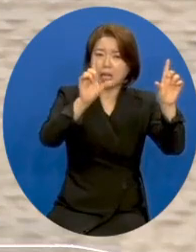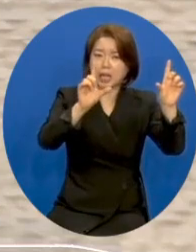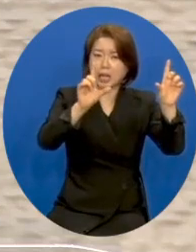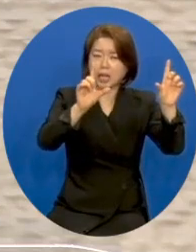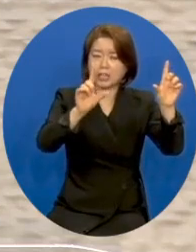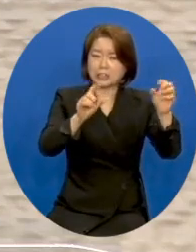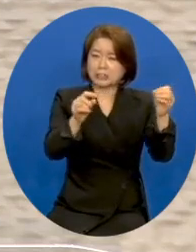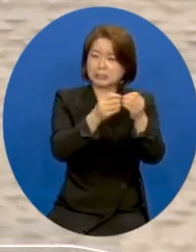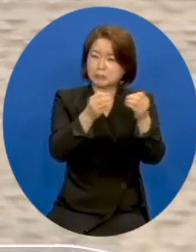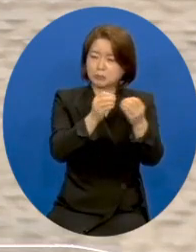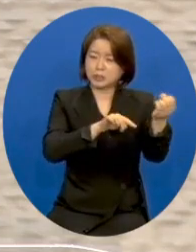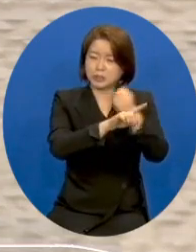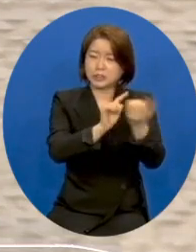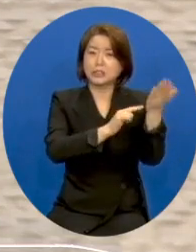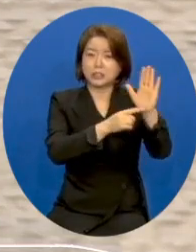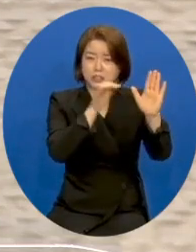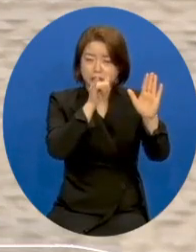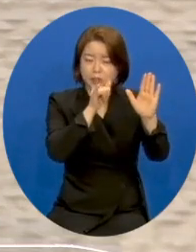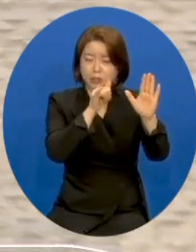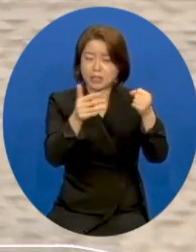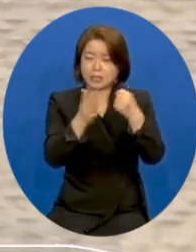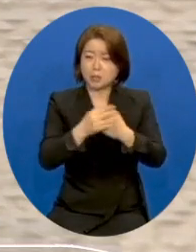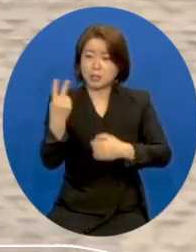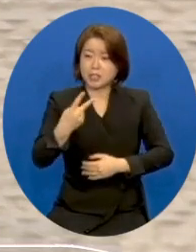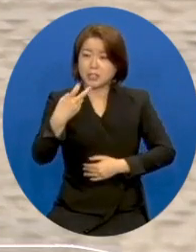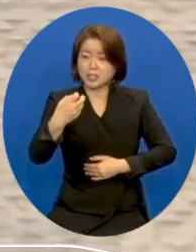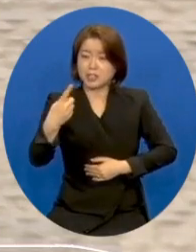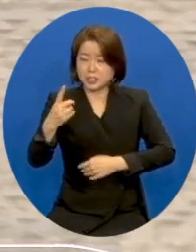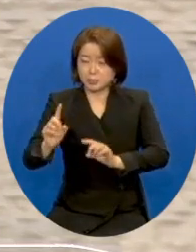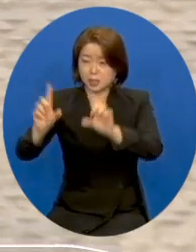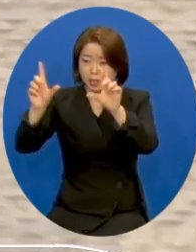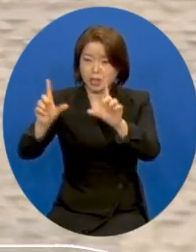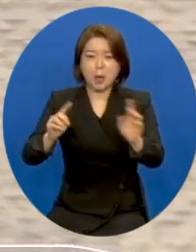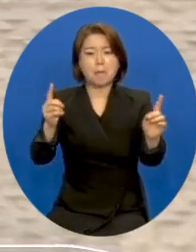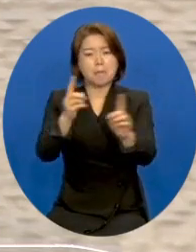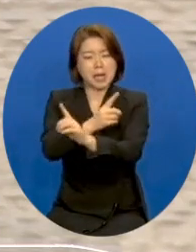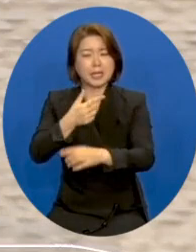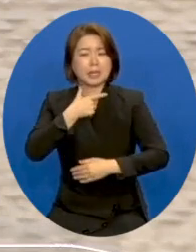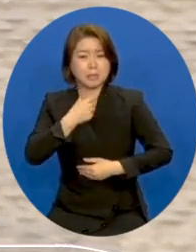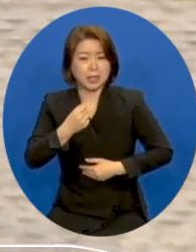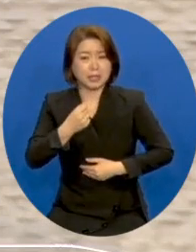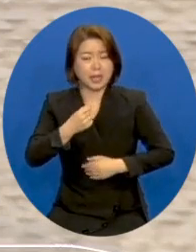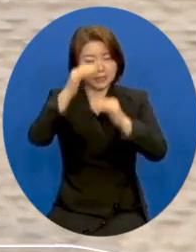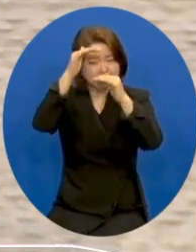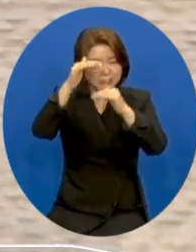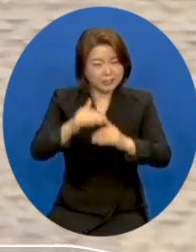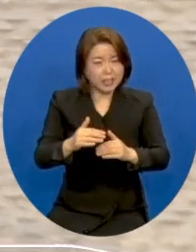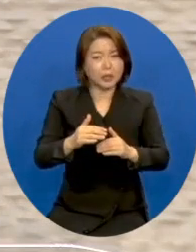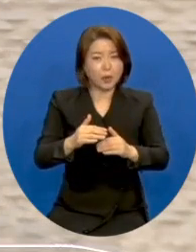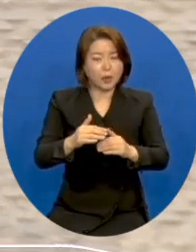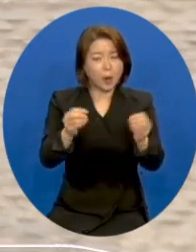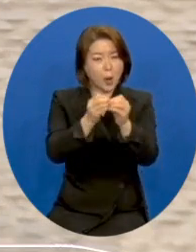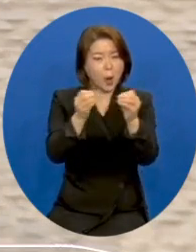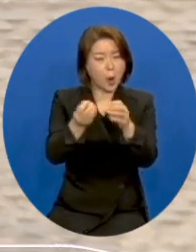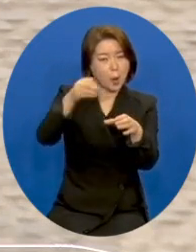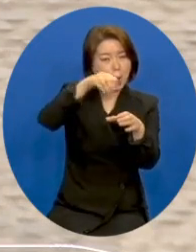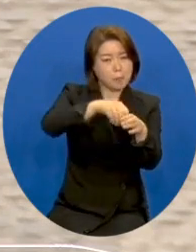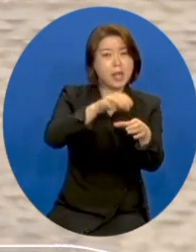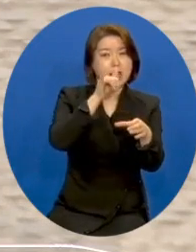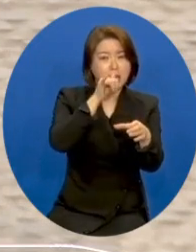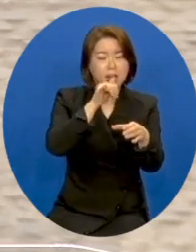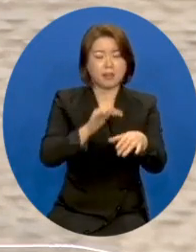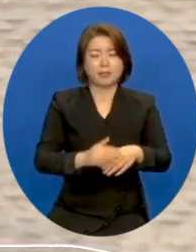그런데 2021년은 그 점에서 달라지기를 바란다. 그런 내용의 메시지를 담았다는